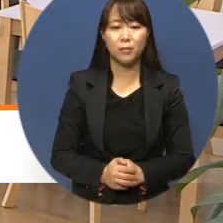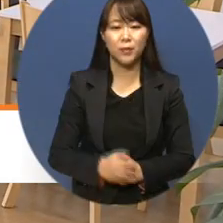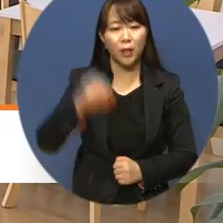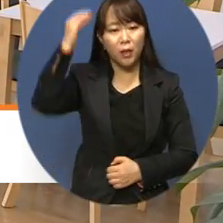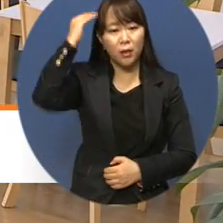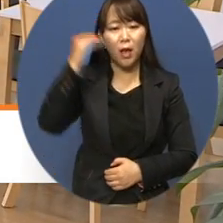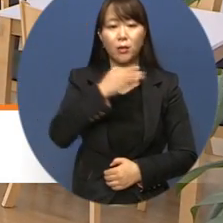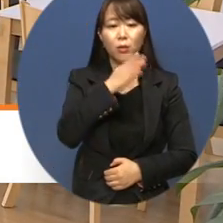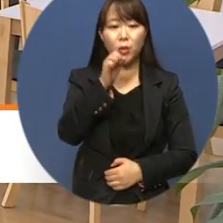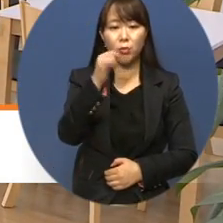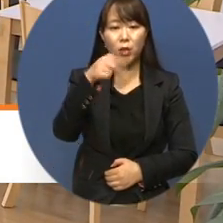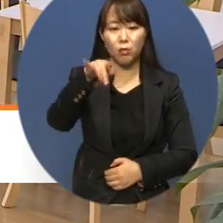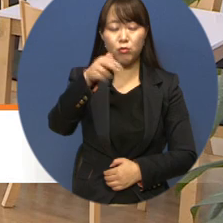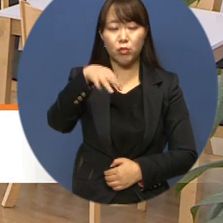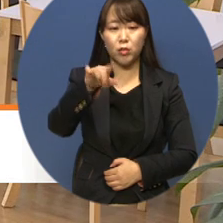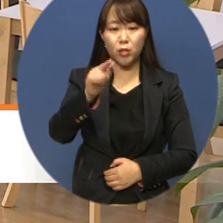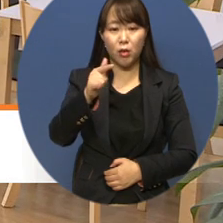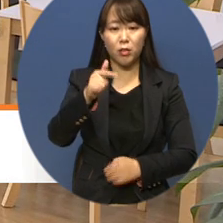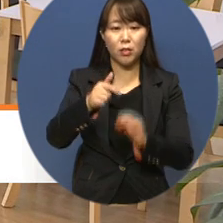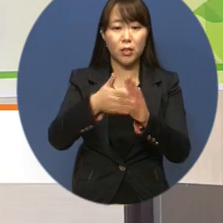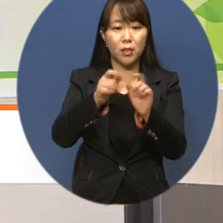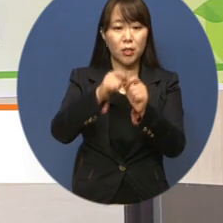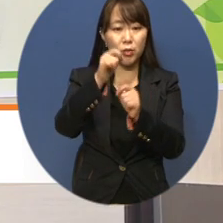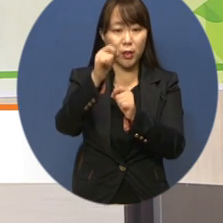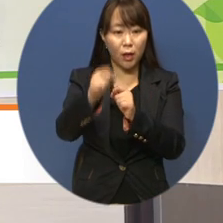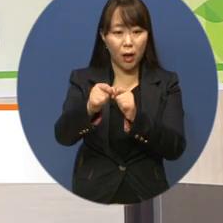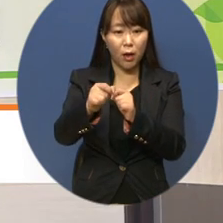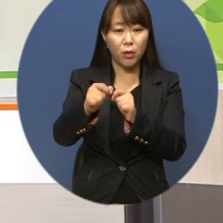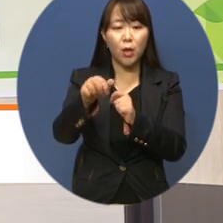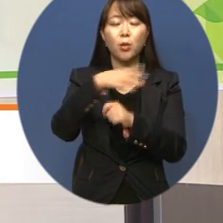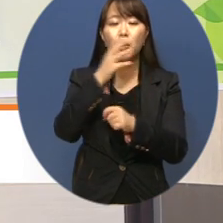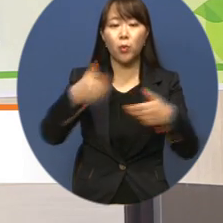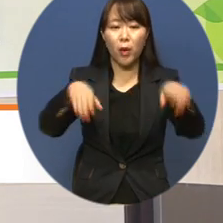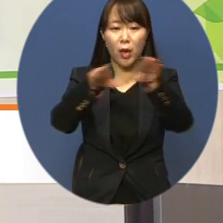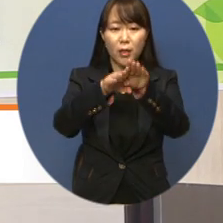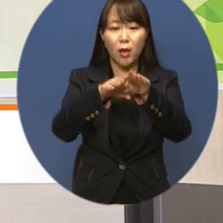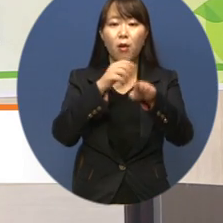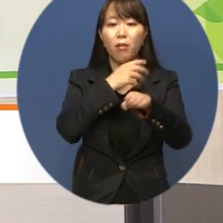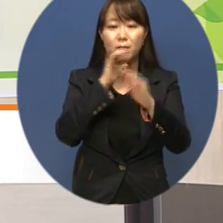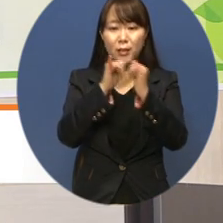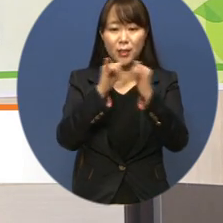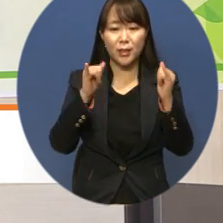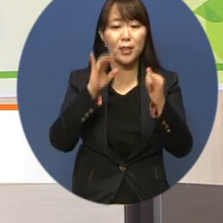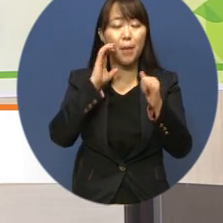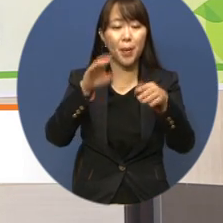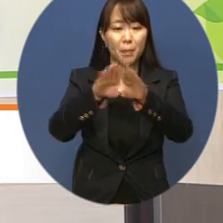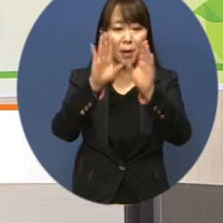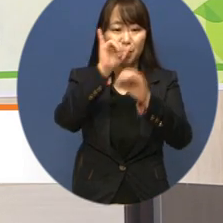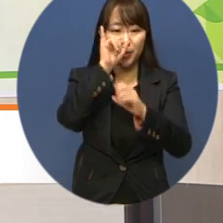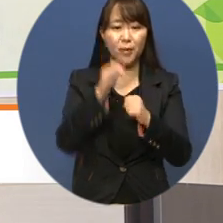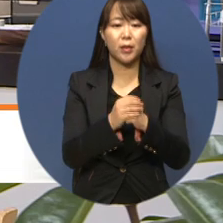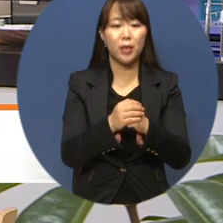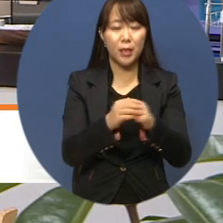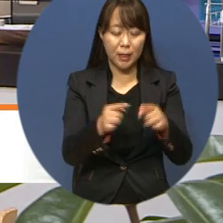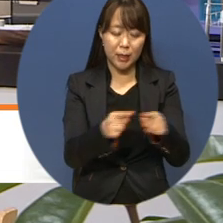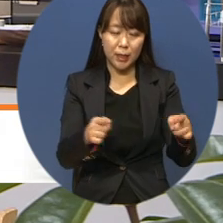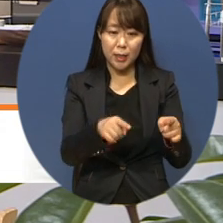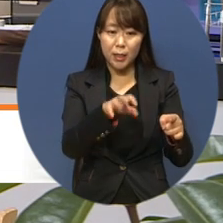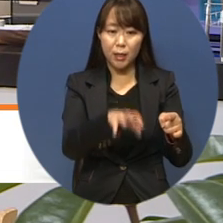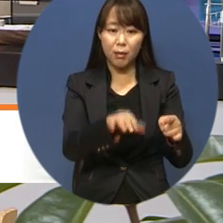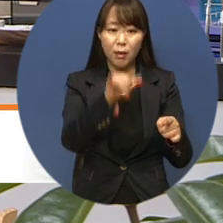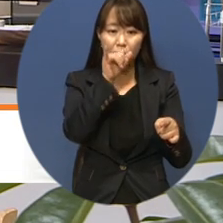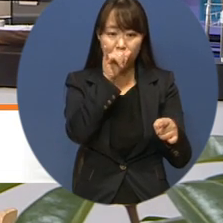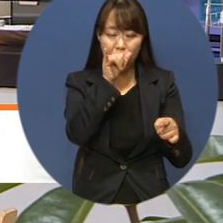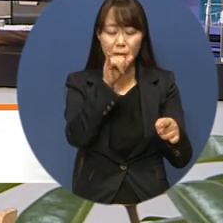대한노인회 순천시지회가 순천시 노인회관에 실버 카페를 열었습니다. 순천시 노인회관 건물 1층